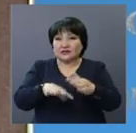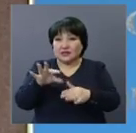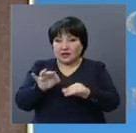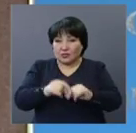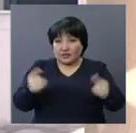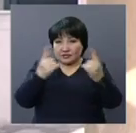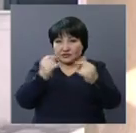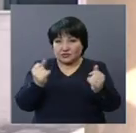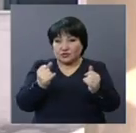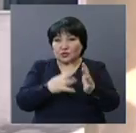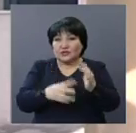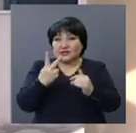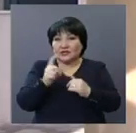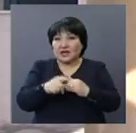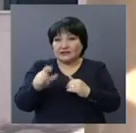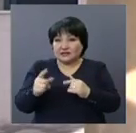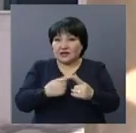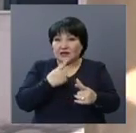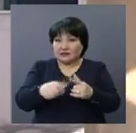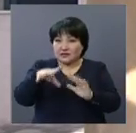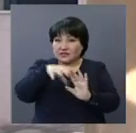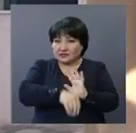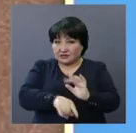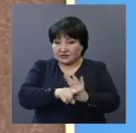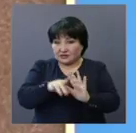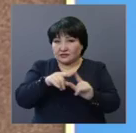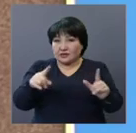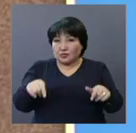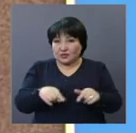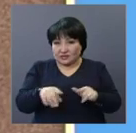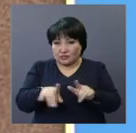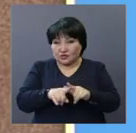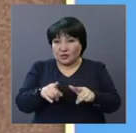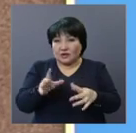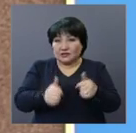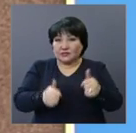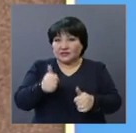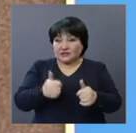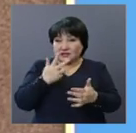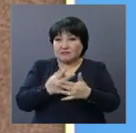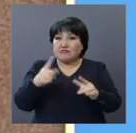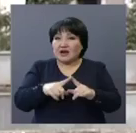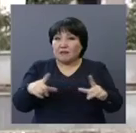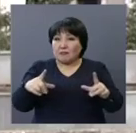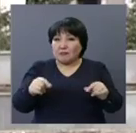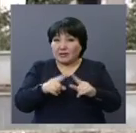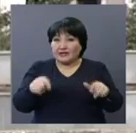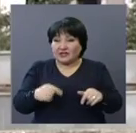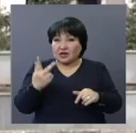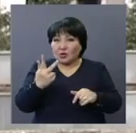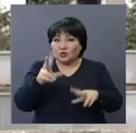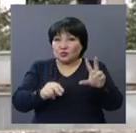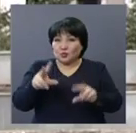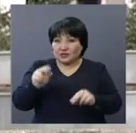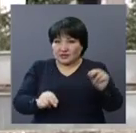бюллетендерінде 92 кандидаттың аты енгізілген. Орташа бәсекелестікке келсек, бір мандатқа шамамен 3 үміткерден таласты. Дауыс